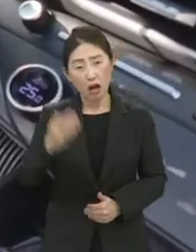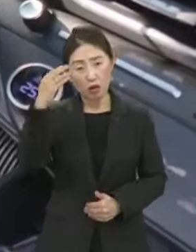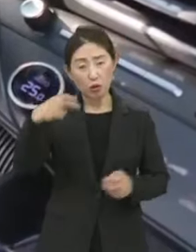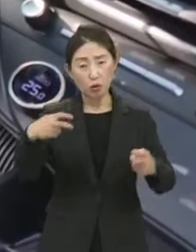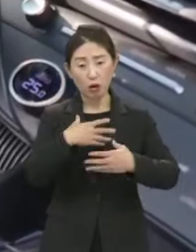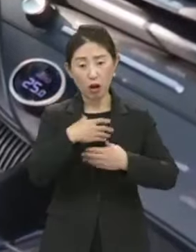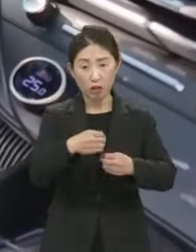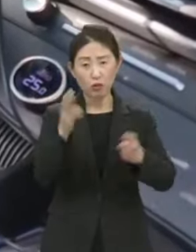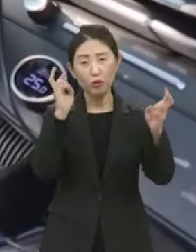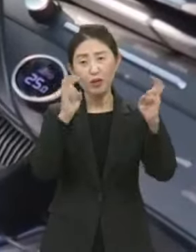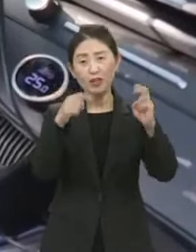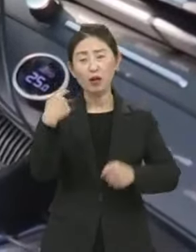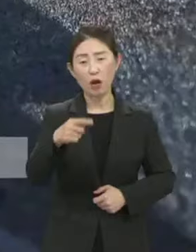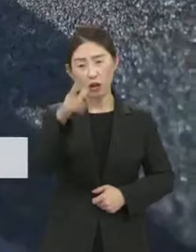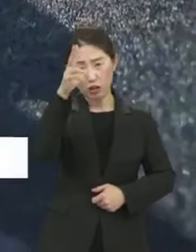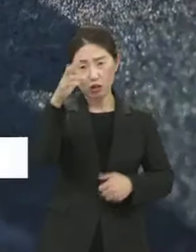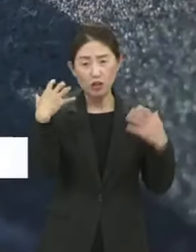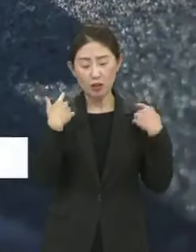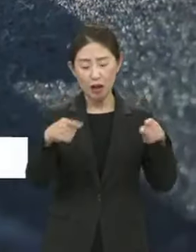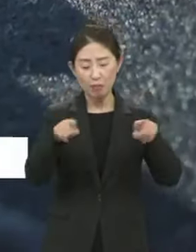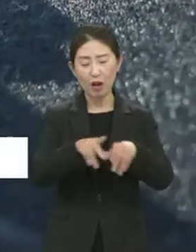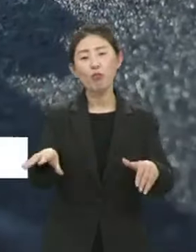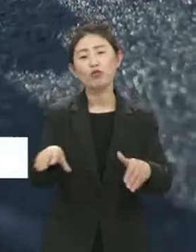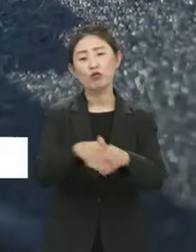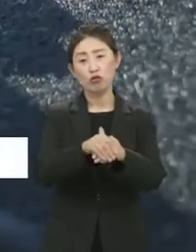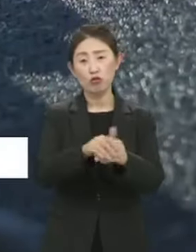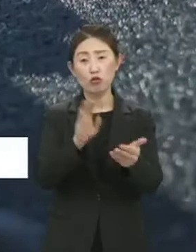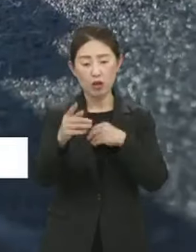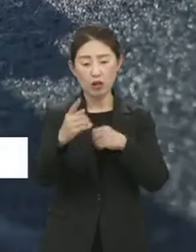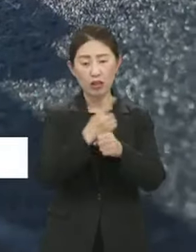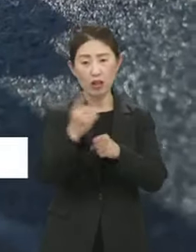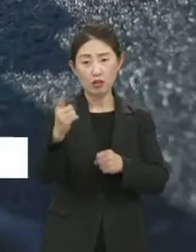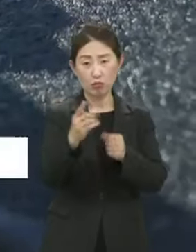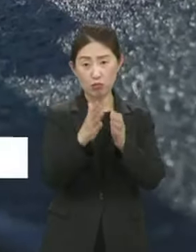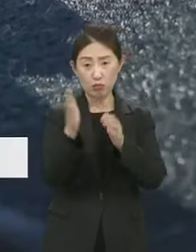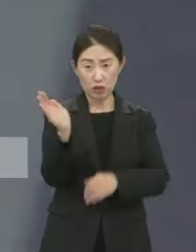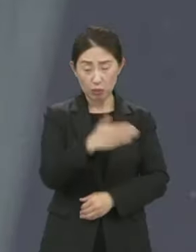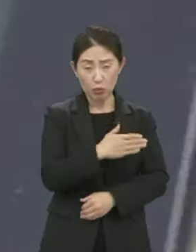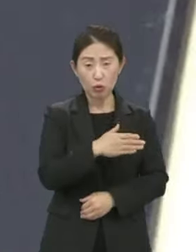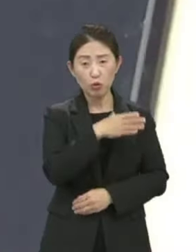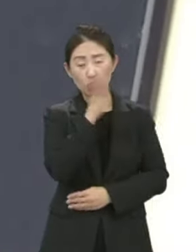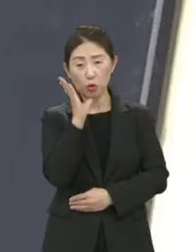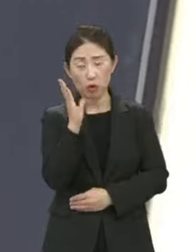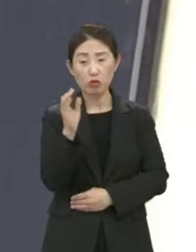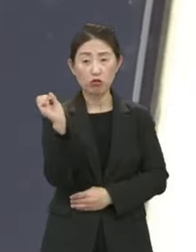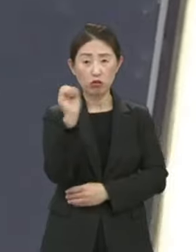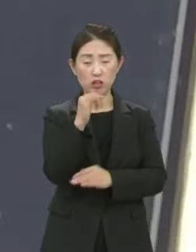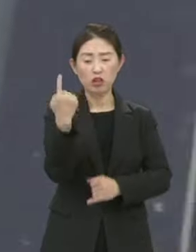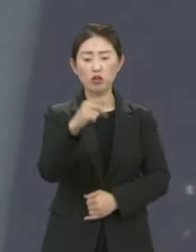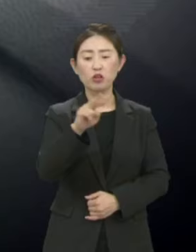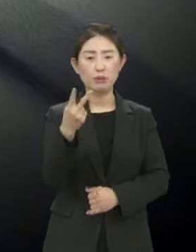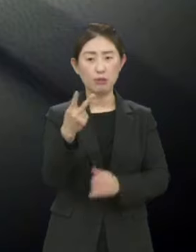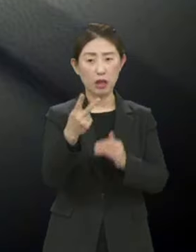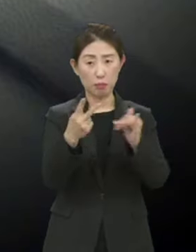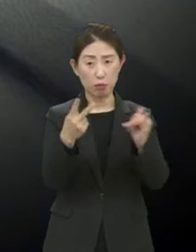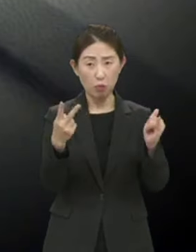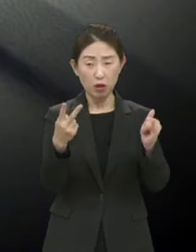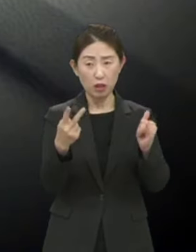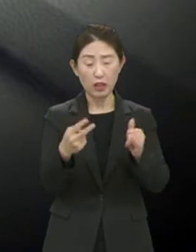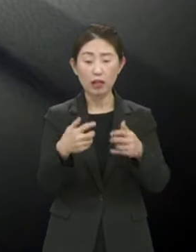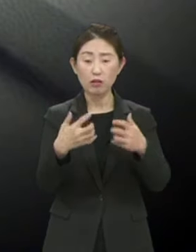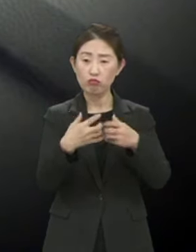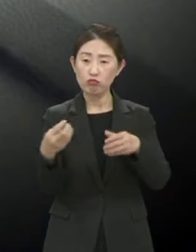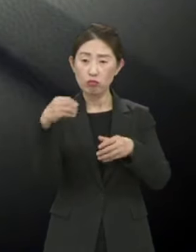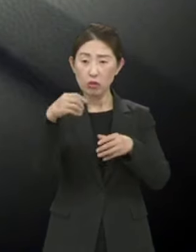교통안전공단 경찰청과 업무협약을 맺고 부 전자 1200명을 대상으로 사업을 확대할